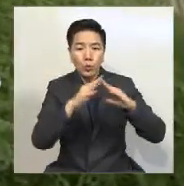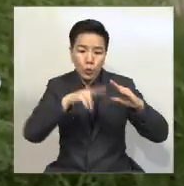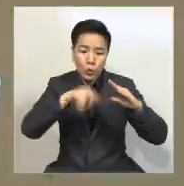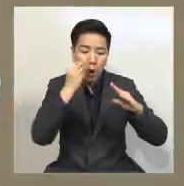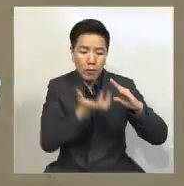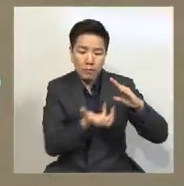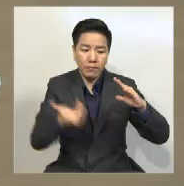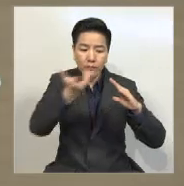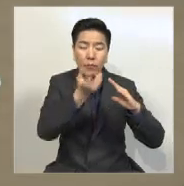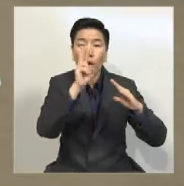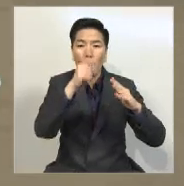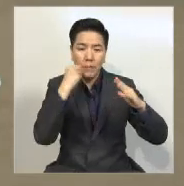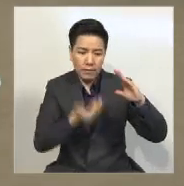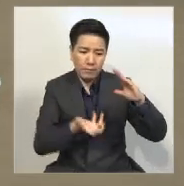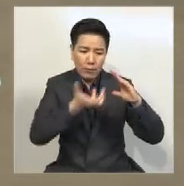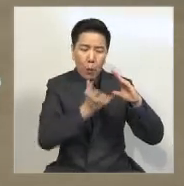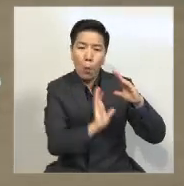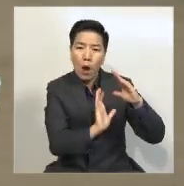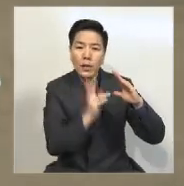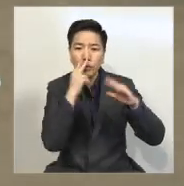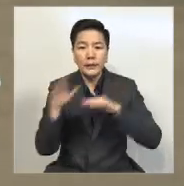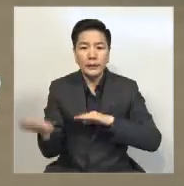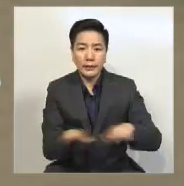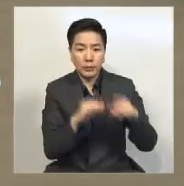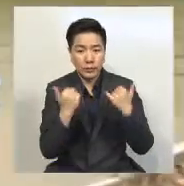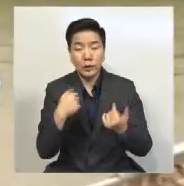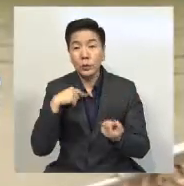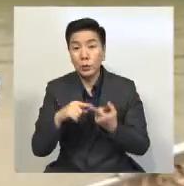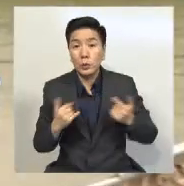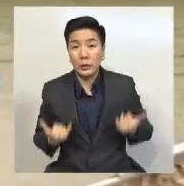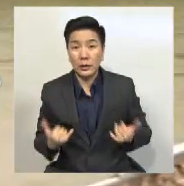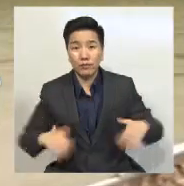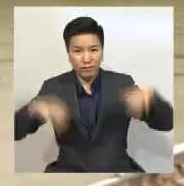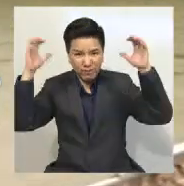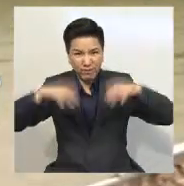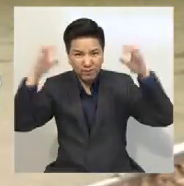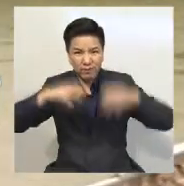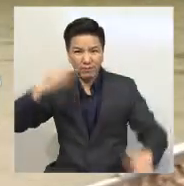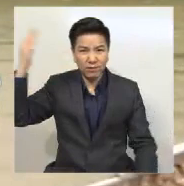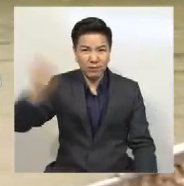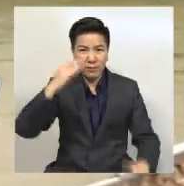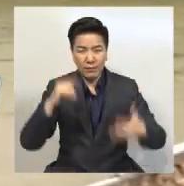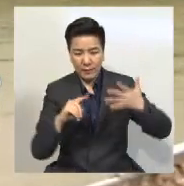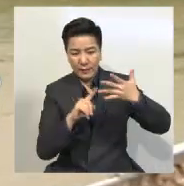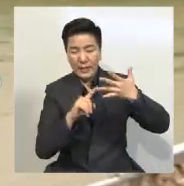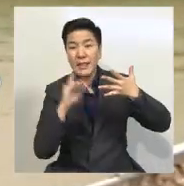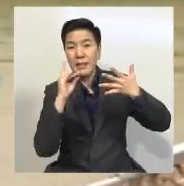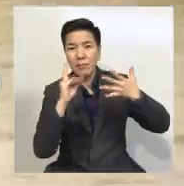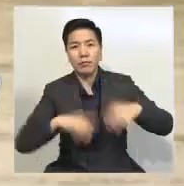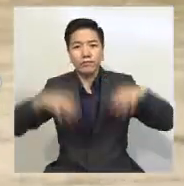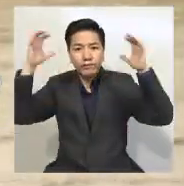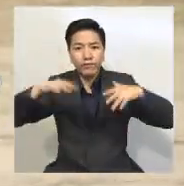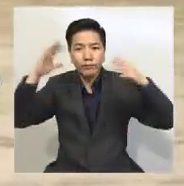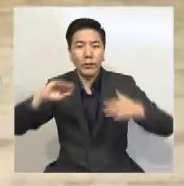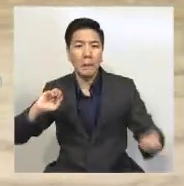ขนไปไว้ชั้น2ของตัวบ้านที่ถูกน้ำท่วมอยู่ในขณะนี้ครับบรรยากาศในวันนี้ฝนจากอิทธิพลของดีเพรสชั่นระดับ2ก็ยังคงตกลงมาให้สภาพอาก